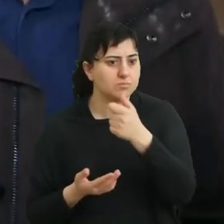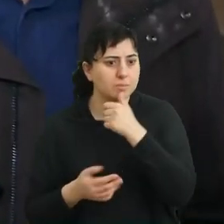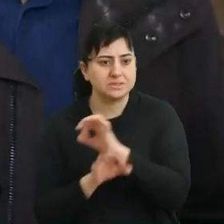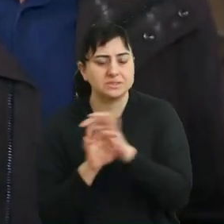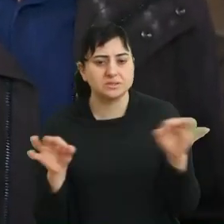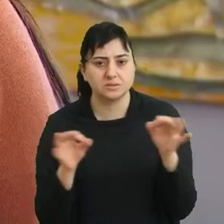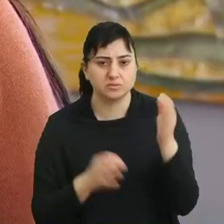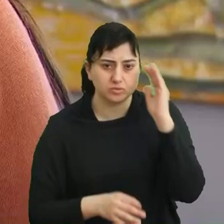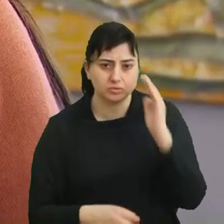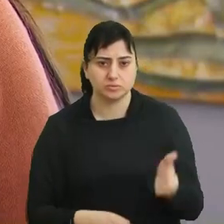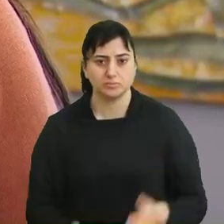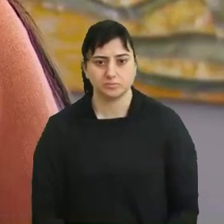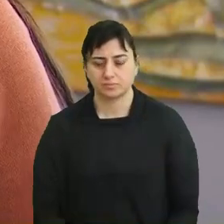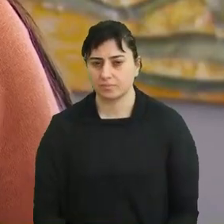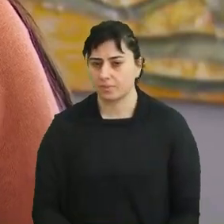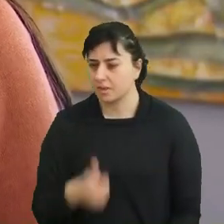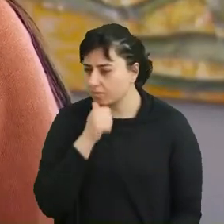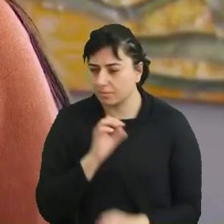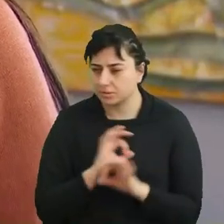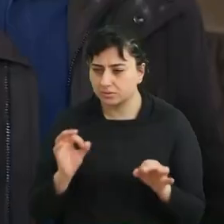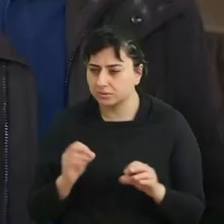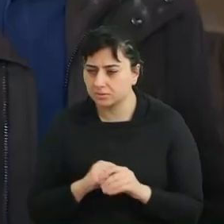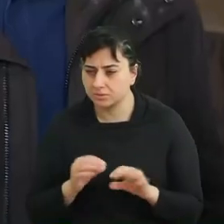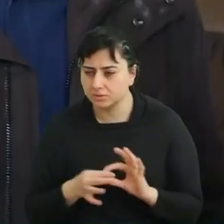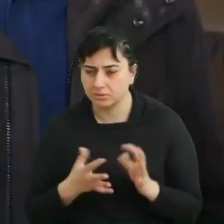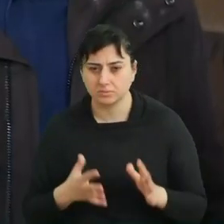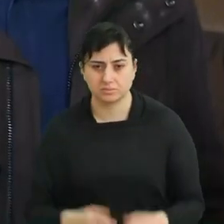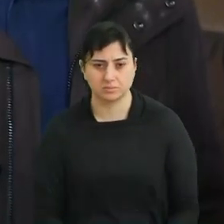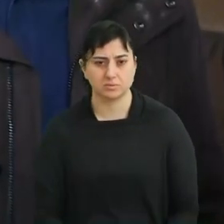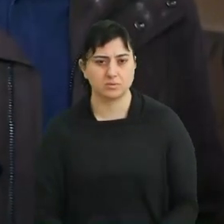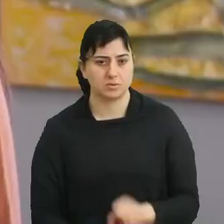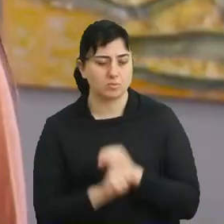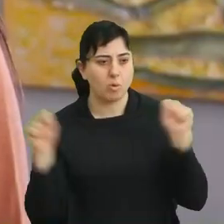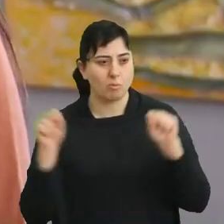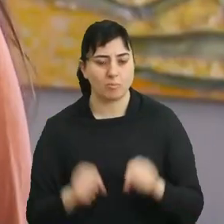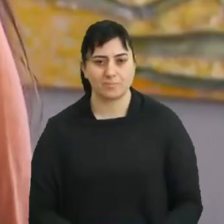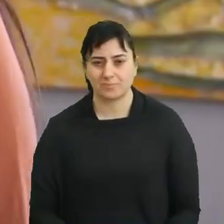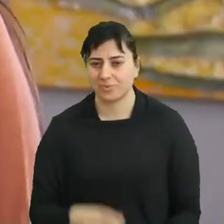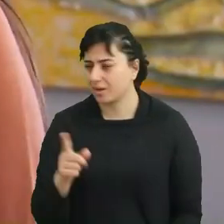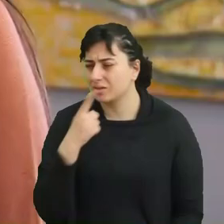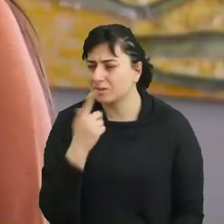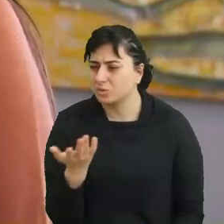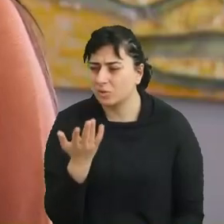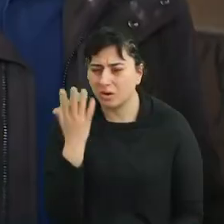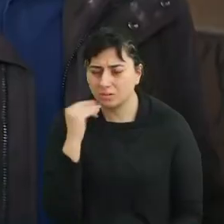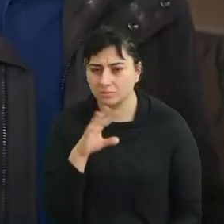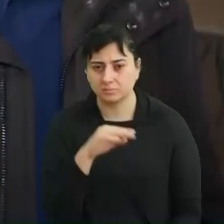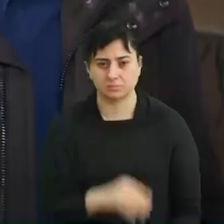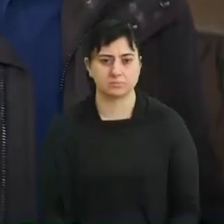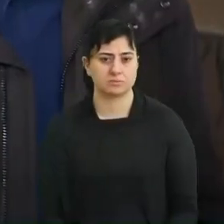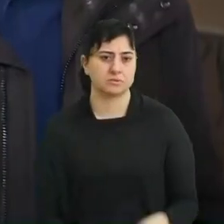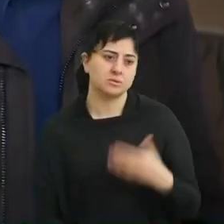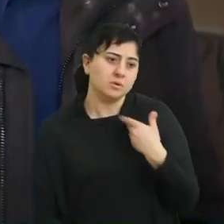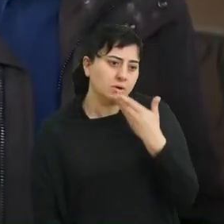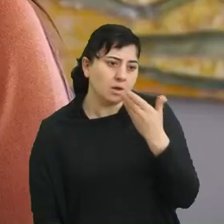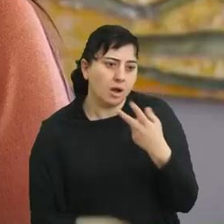babasız bıraktı, babasız. Adam bizi babasız mı bıraktı? Ha. Bum. Sarp ne diyorsun Allah aşkına ya? Vallahi